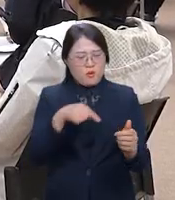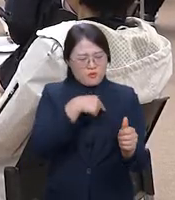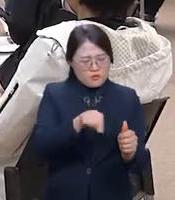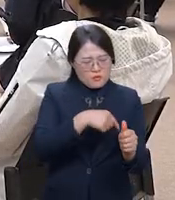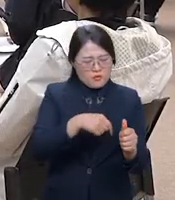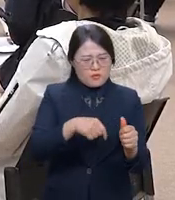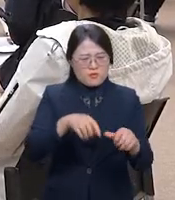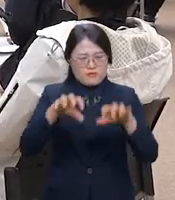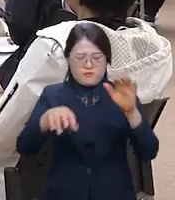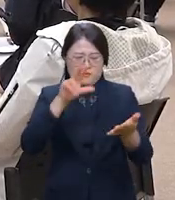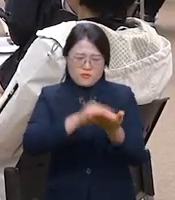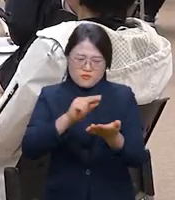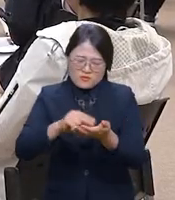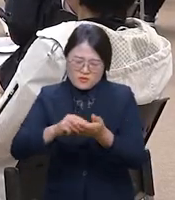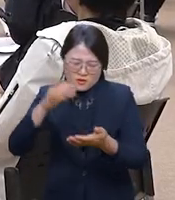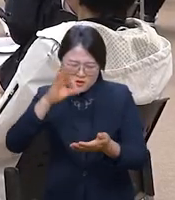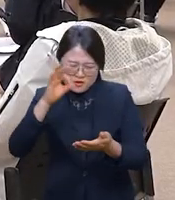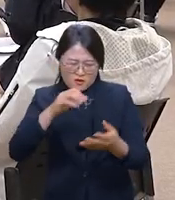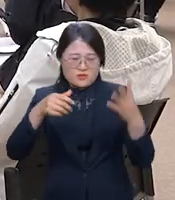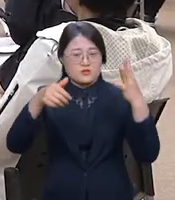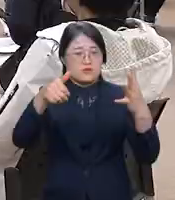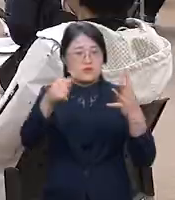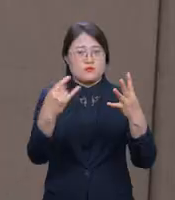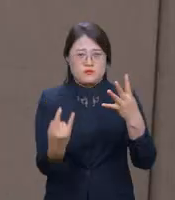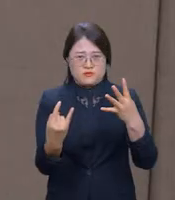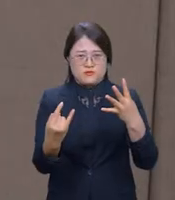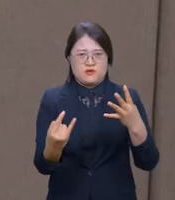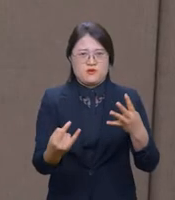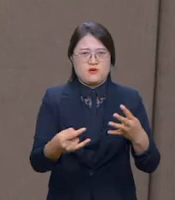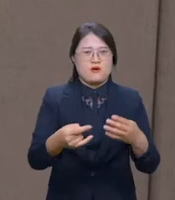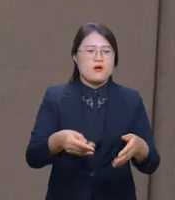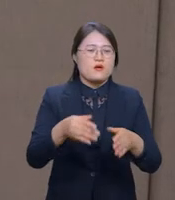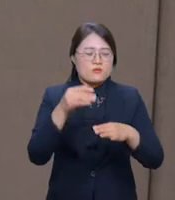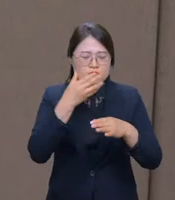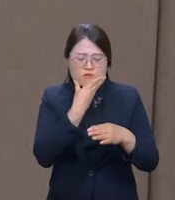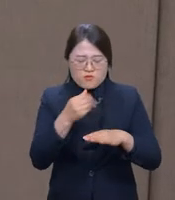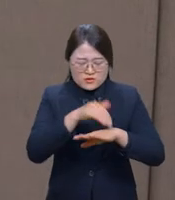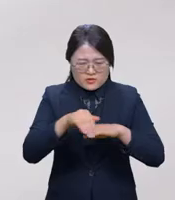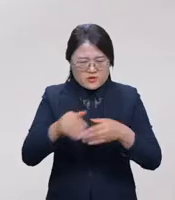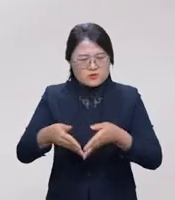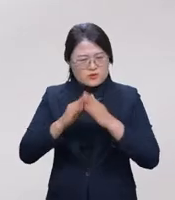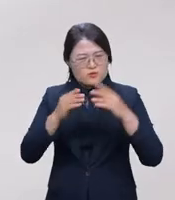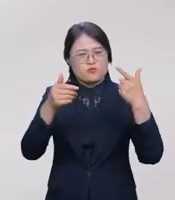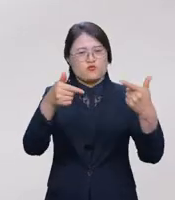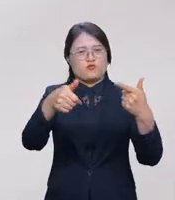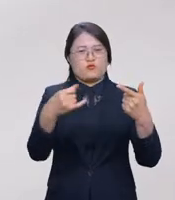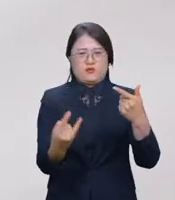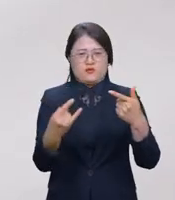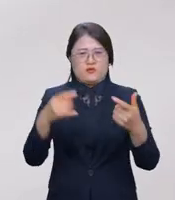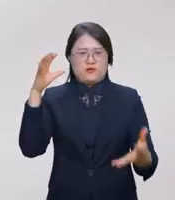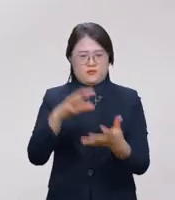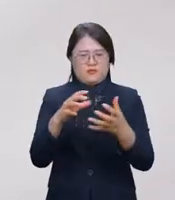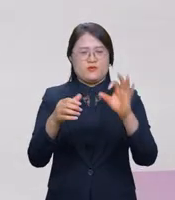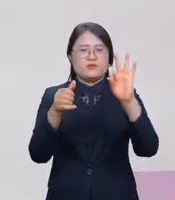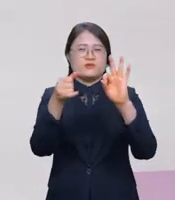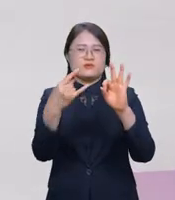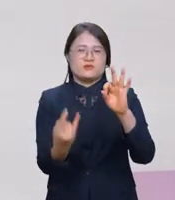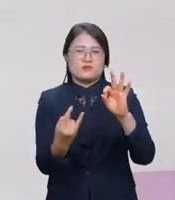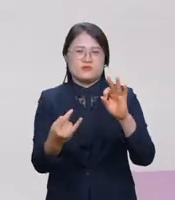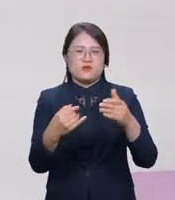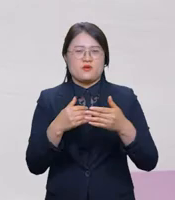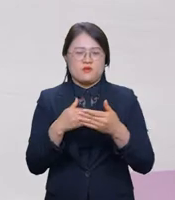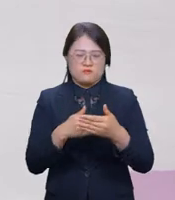의왕복지대학은 사회기 교육 및 마을 의제 찾기부터 마을 복지계획 수립까지 6회기 등 총 10회기가